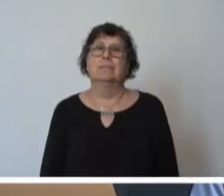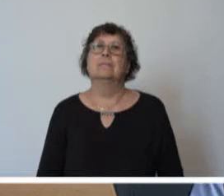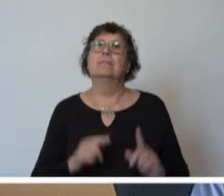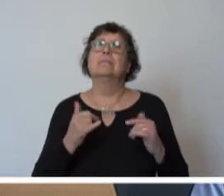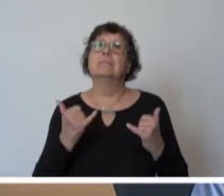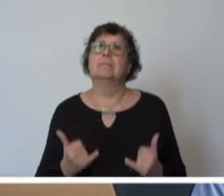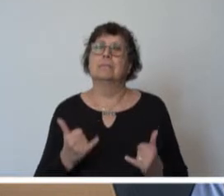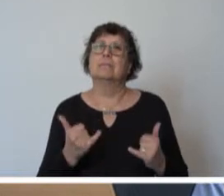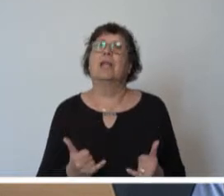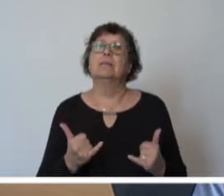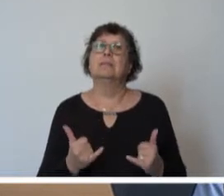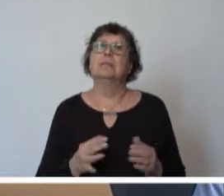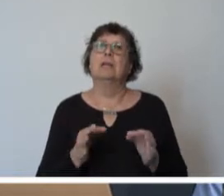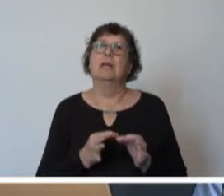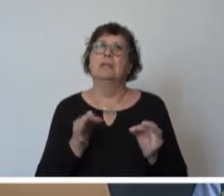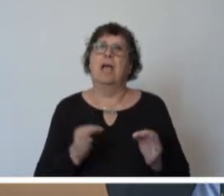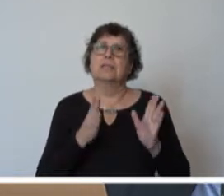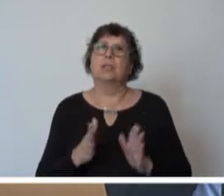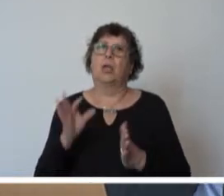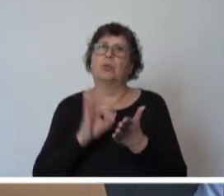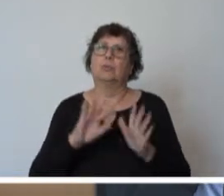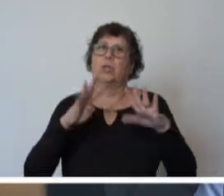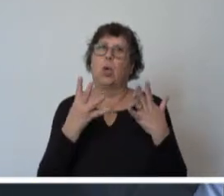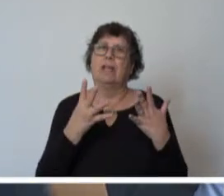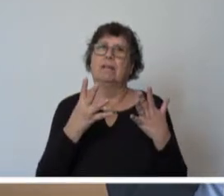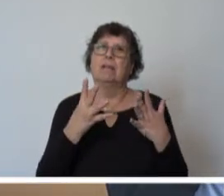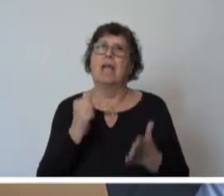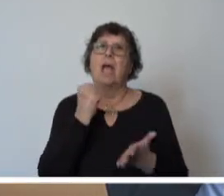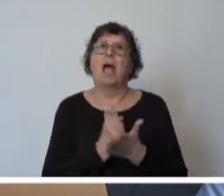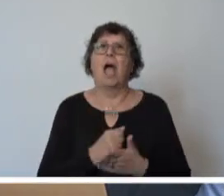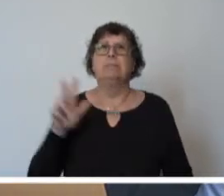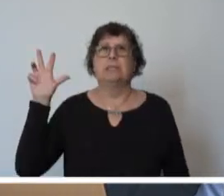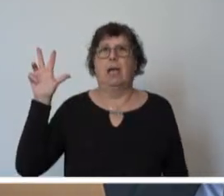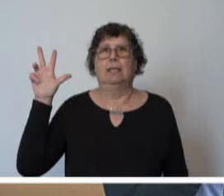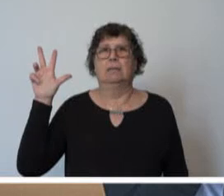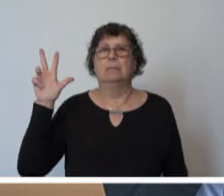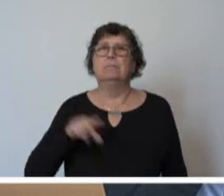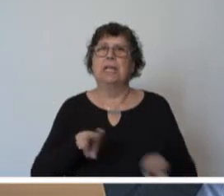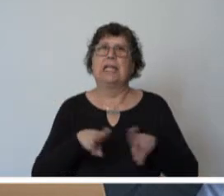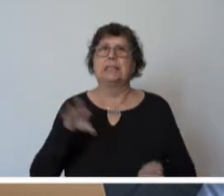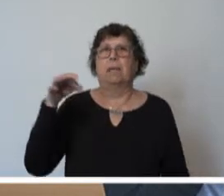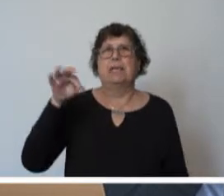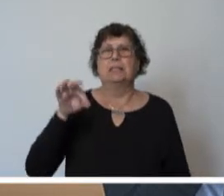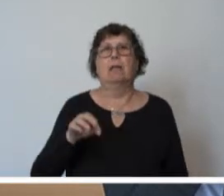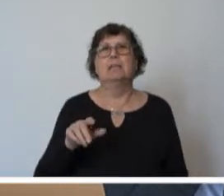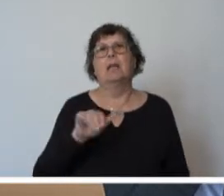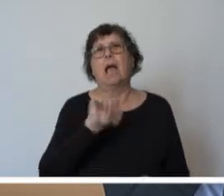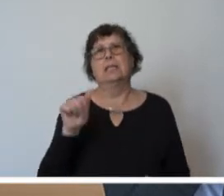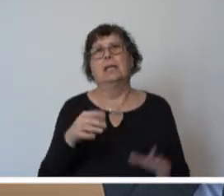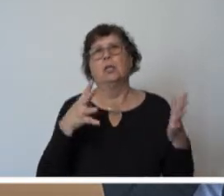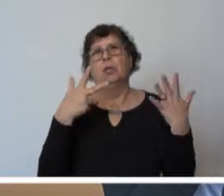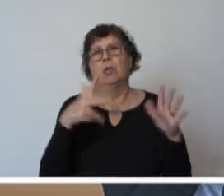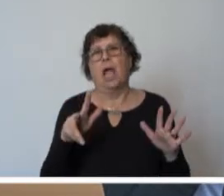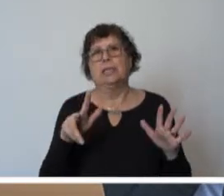Wir kommen zu Tagesordnungspunkt 9. Amtseid der Ministerpräsidentin gemäß Artikel 89 der Verfassung des Saarlandes